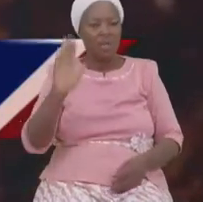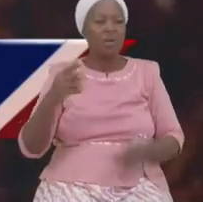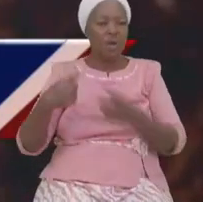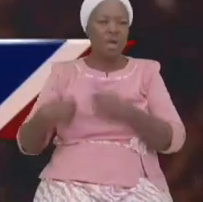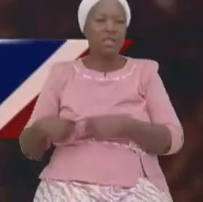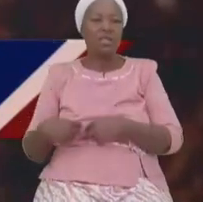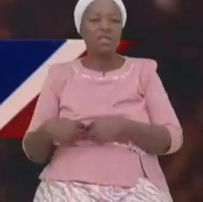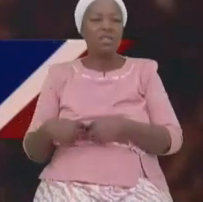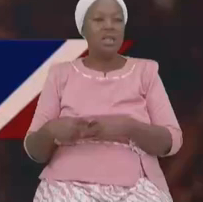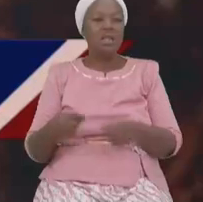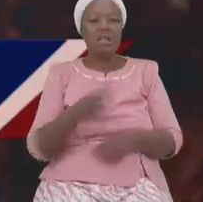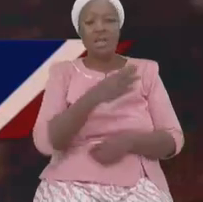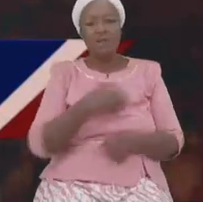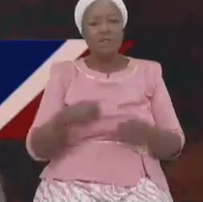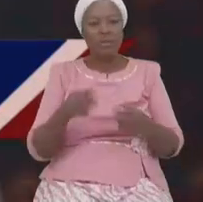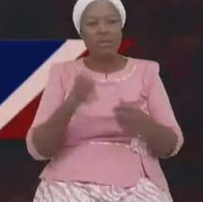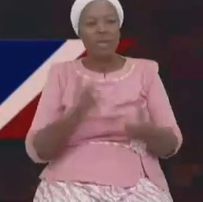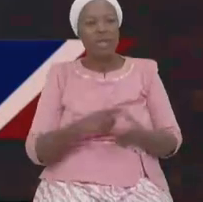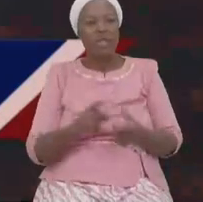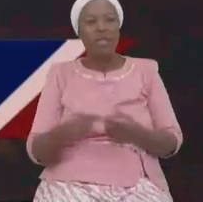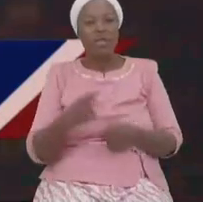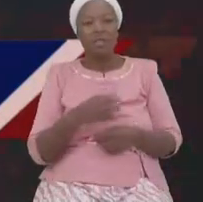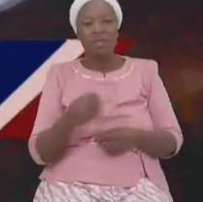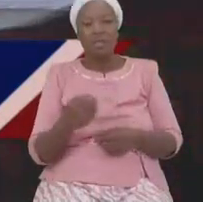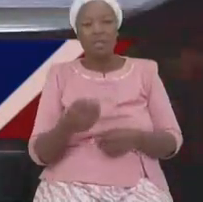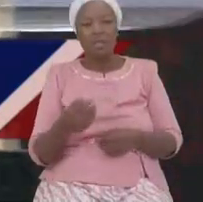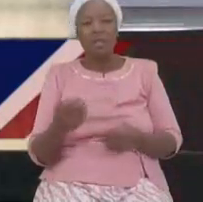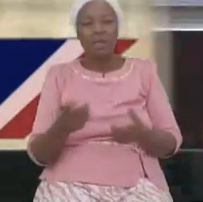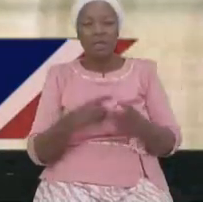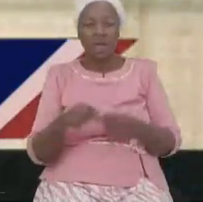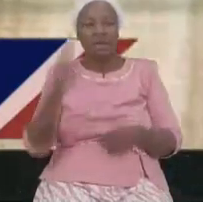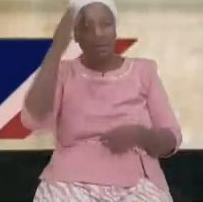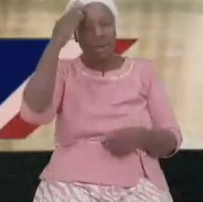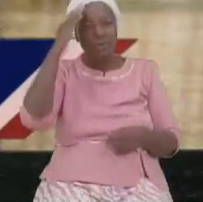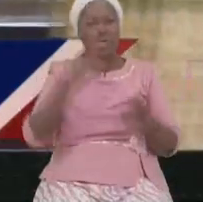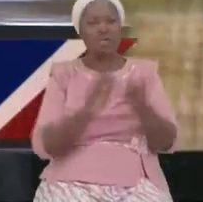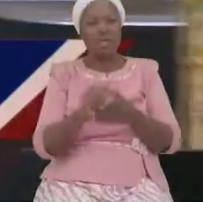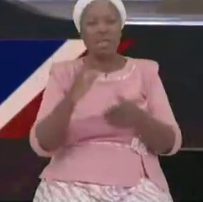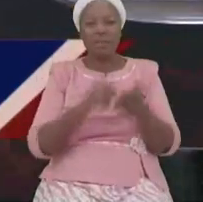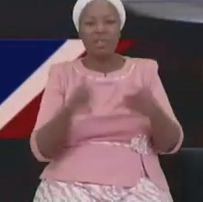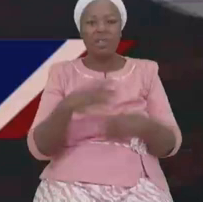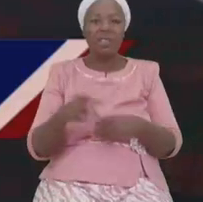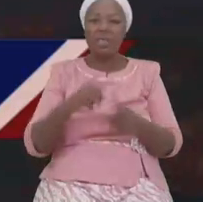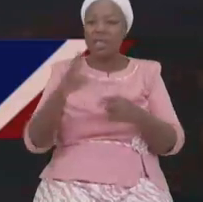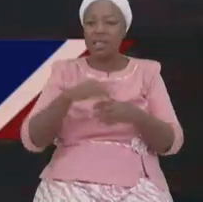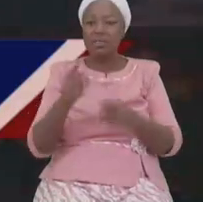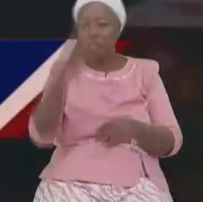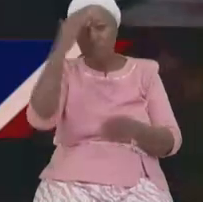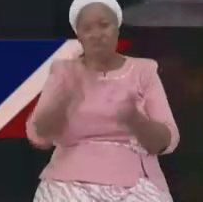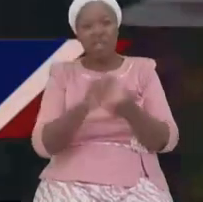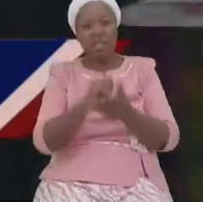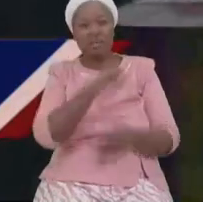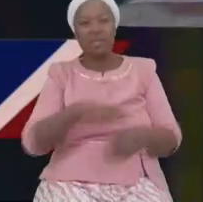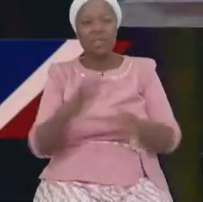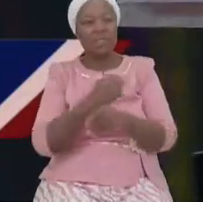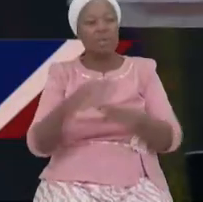quoi? La circoncision de la chair haute la chair complémentaire que